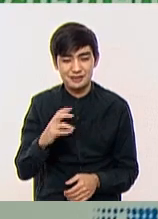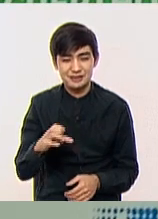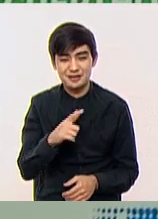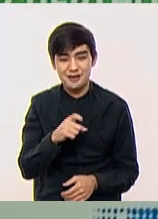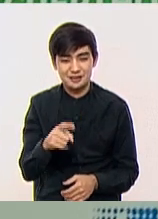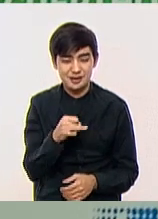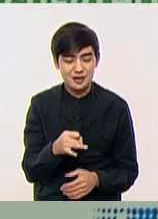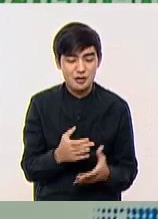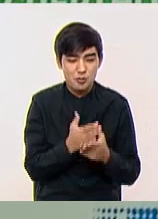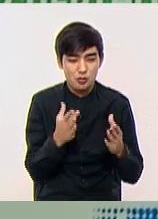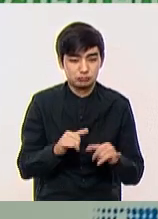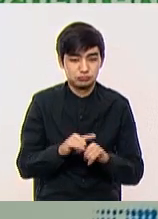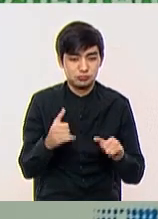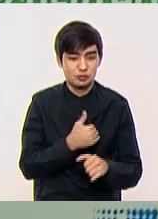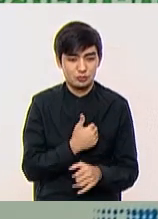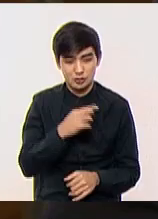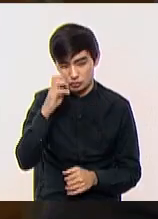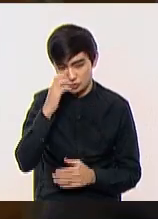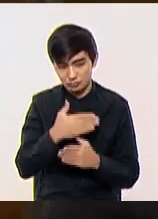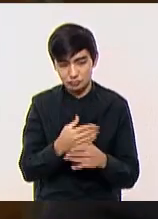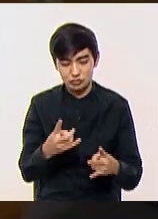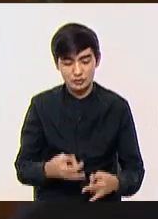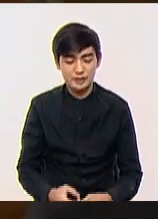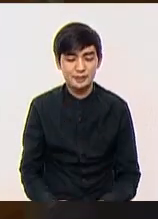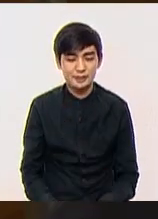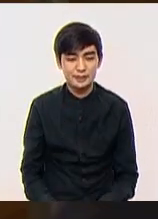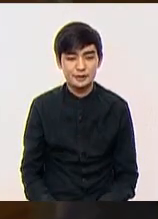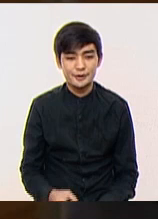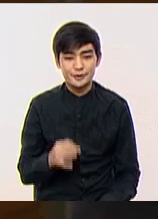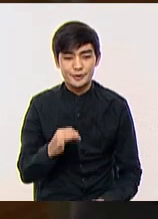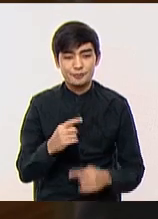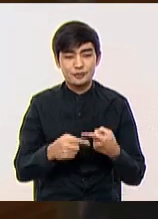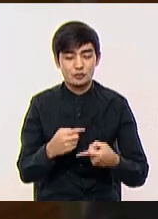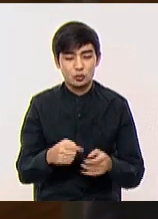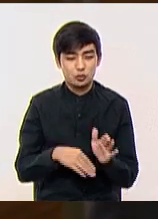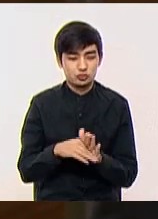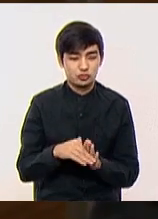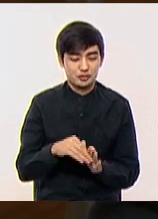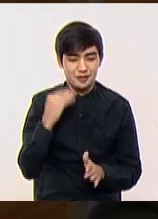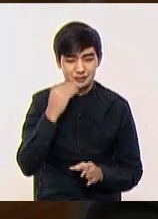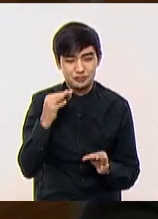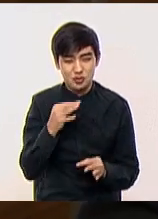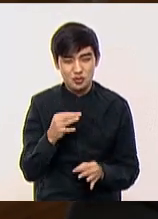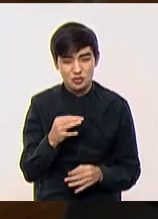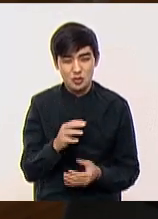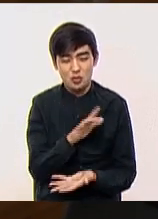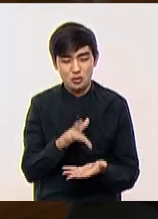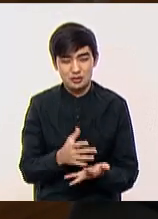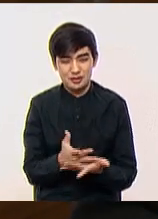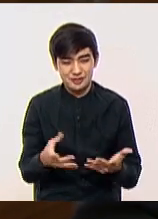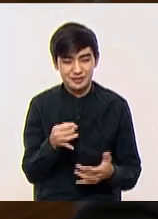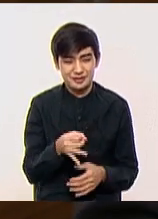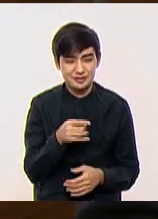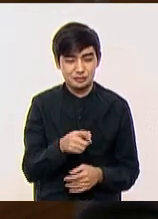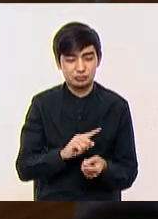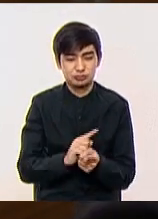действовать более масштабно, нужна господдержка. Последовательно за счет улучшения качества воздушного бассейна городов это